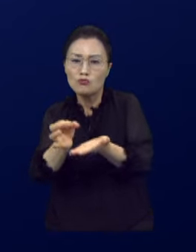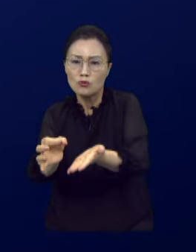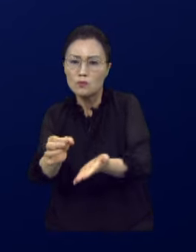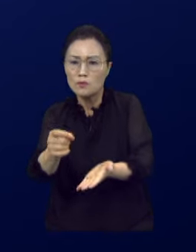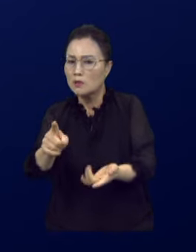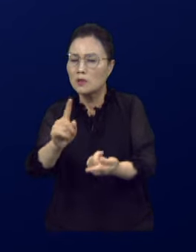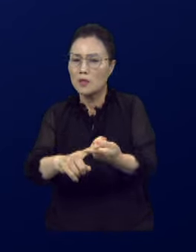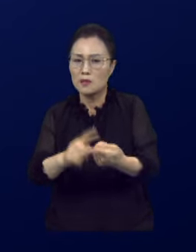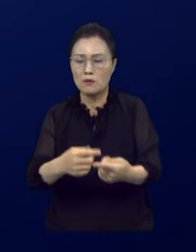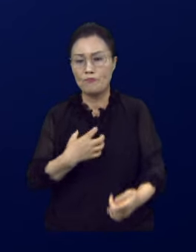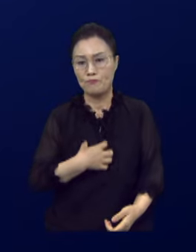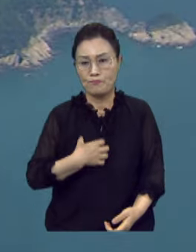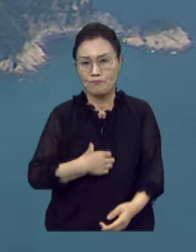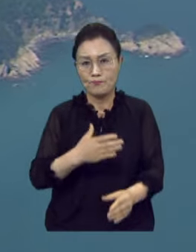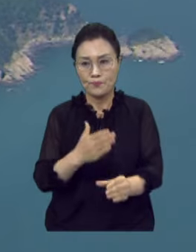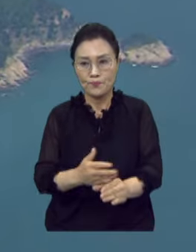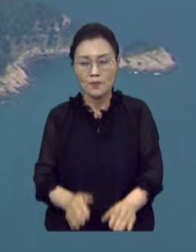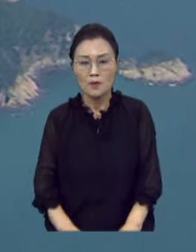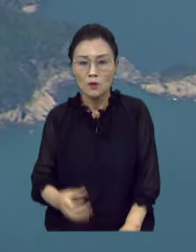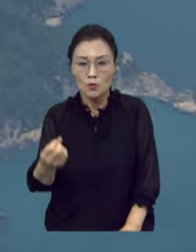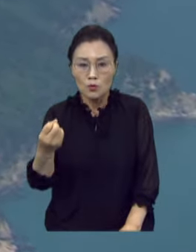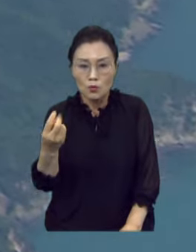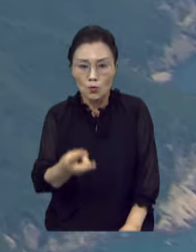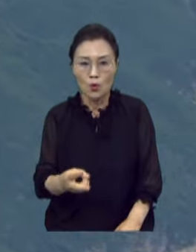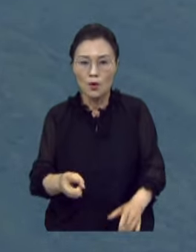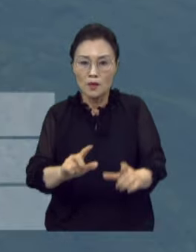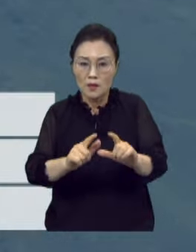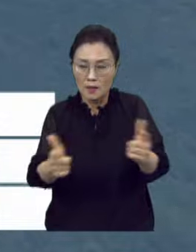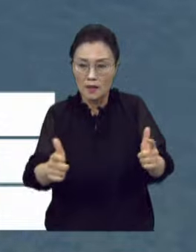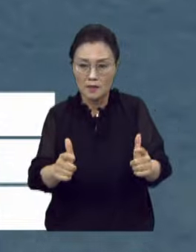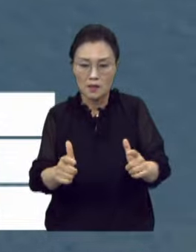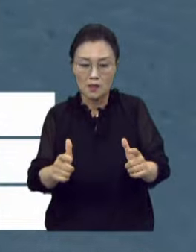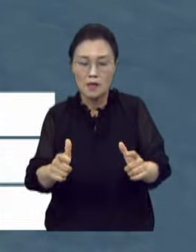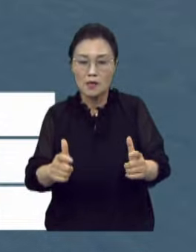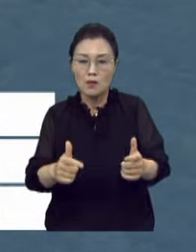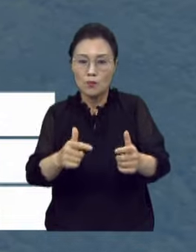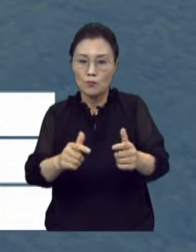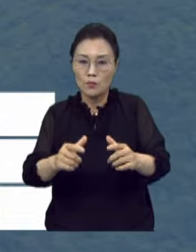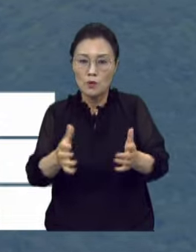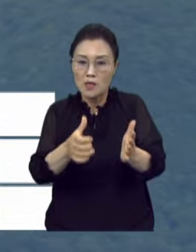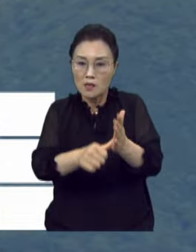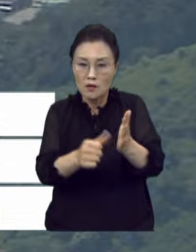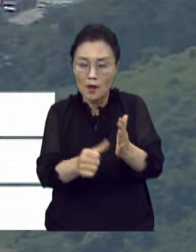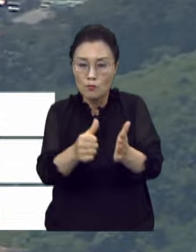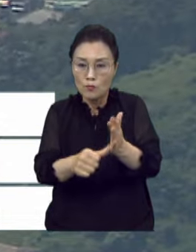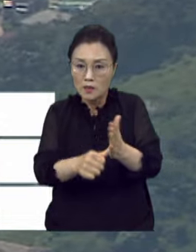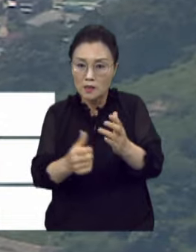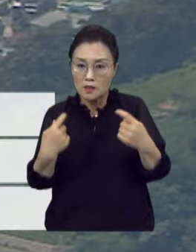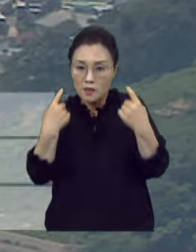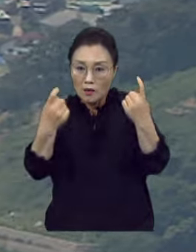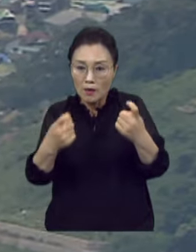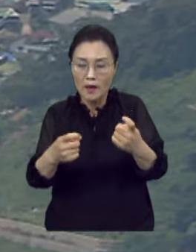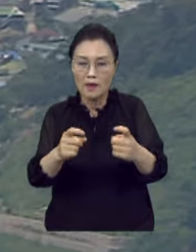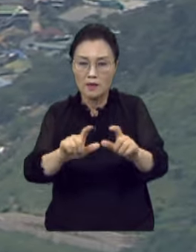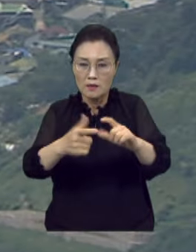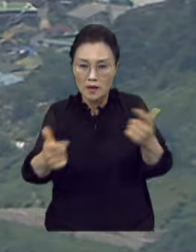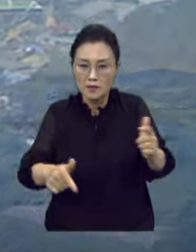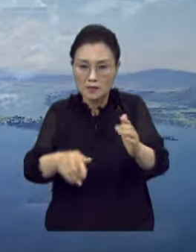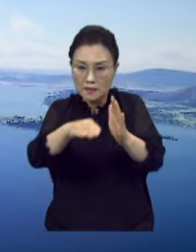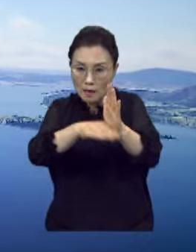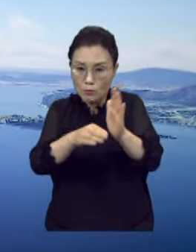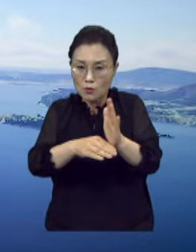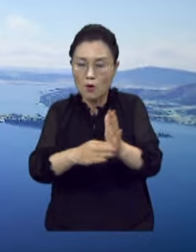점을 우려하고 있습니다 여기에 복합물류 중심의 남부권 관문공항을 2029년 차질없이 계하기